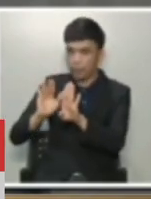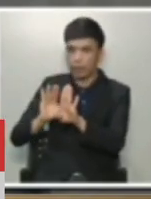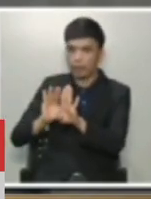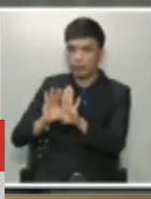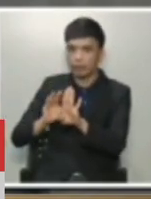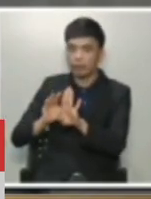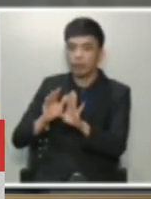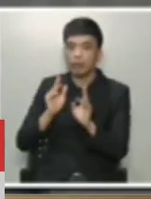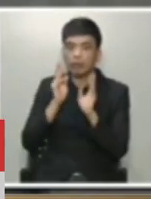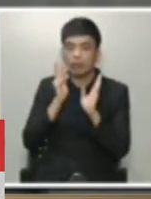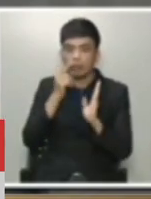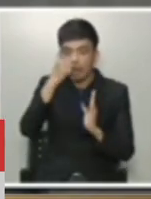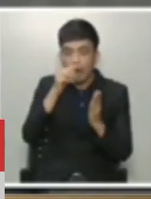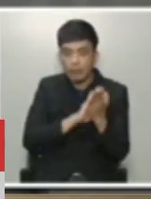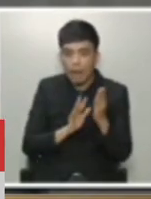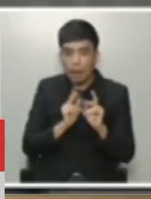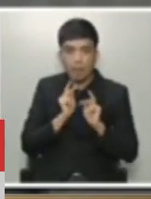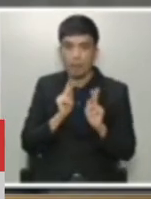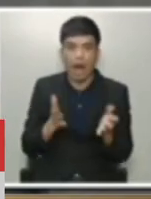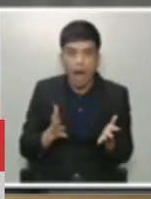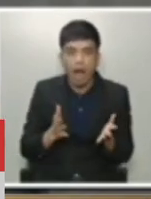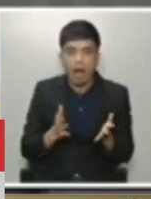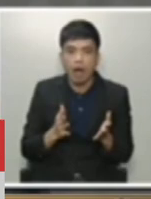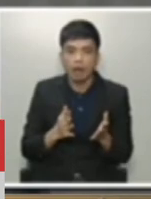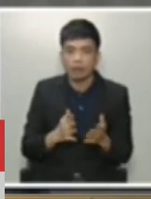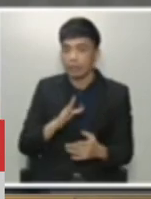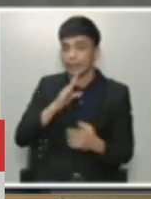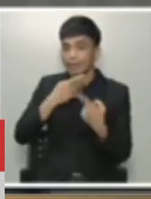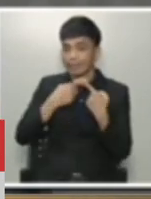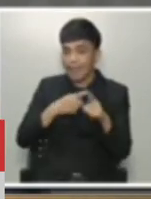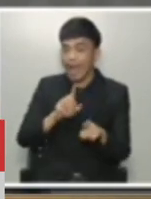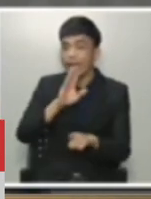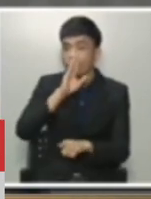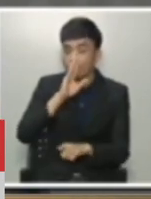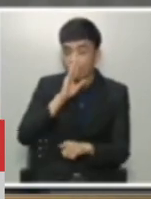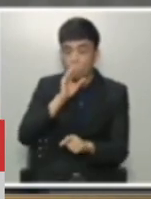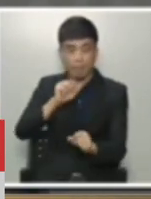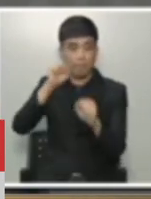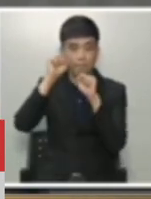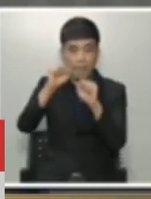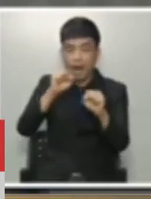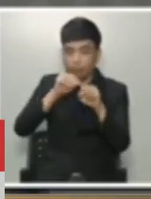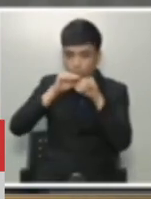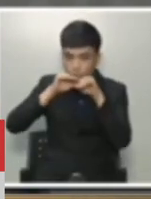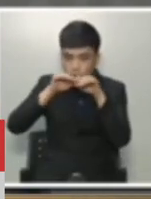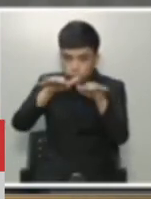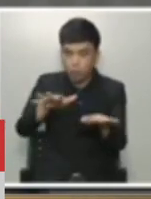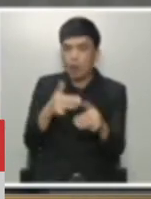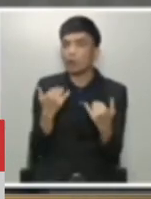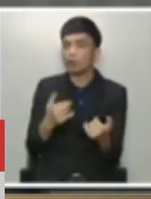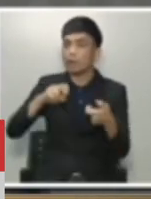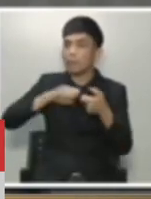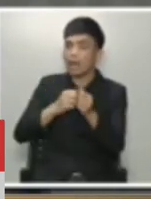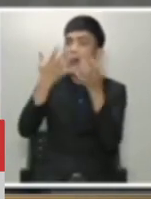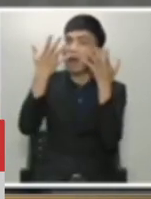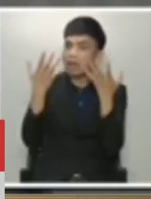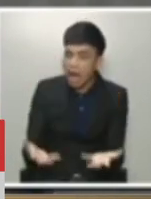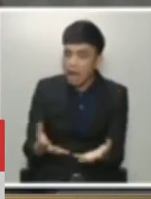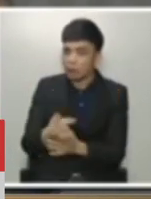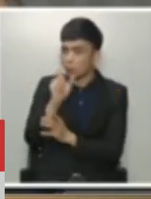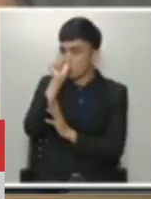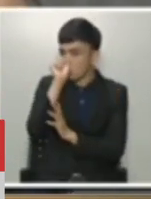นะครับเพียงแต่ถ้าคุณไม่ประกาศเป็นภาวะฉุกเฉินมาตรการในภาวะวิกฤตในภาวะฉุกเฉินต้องเ